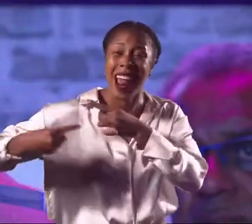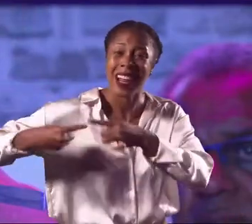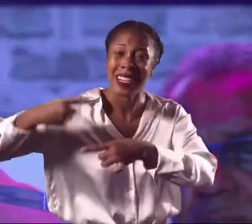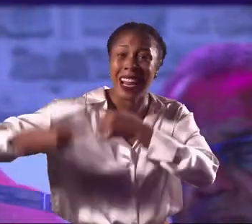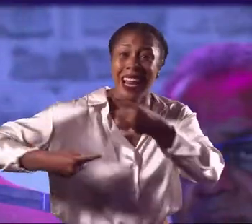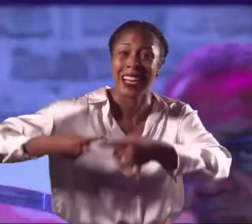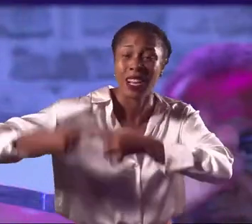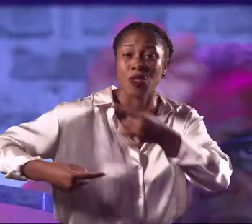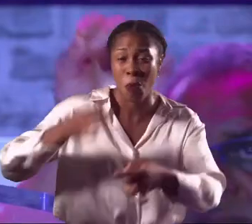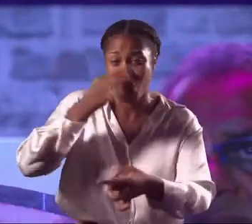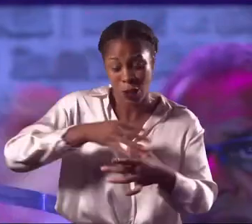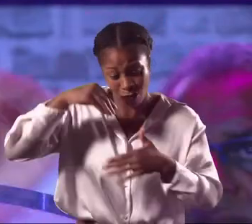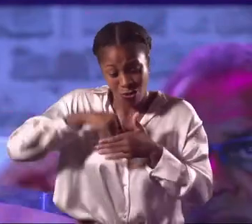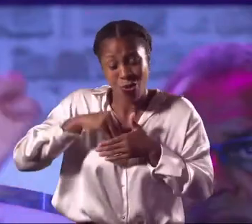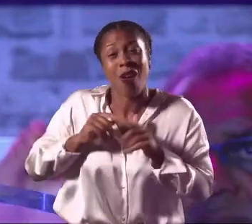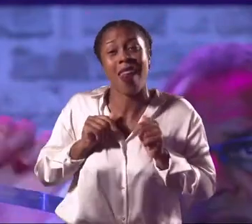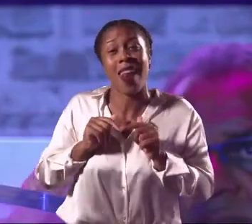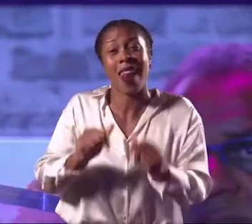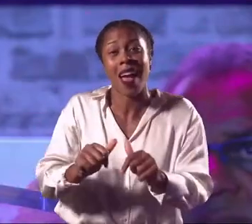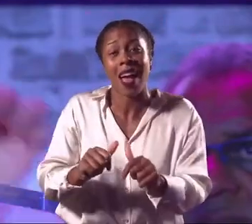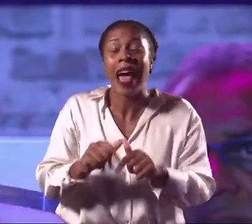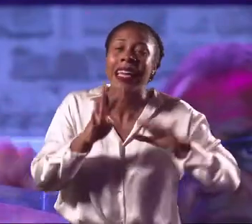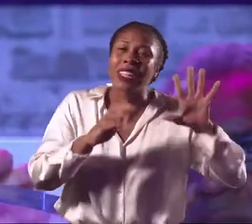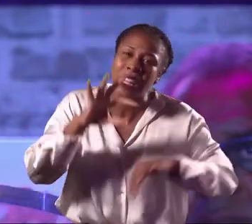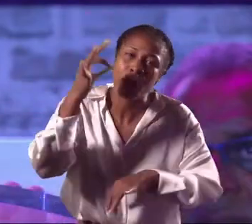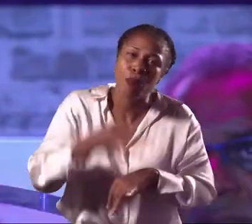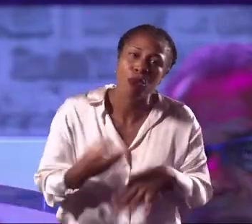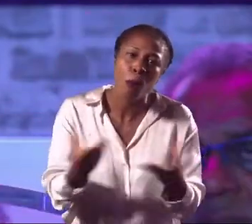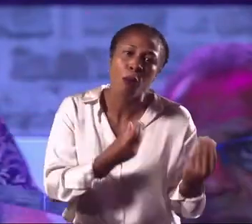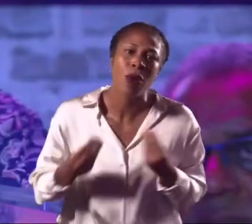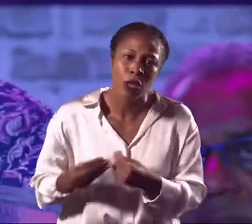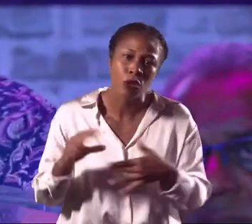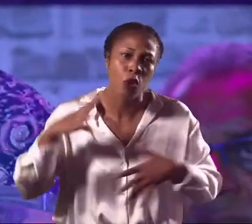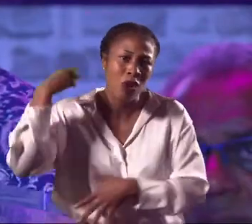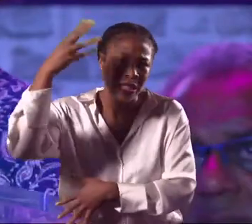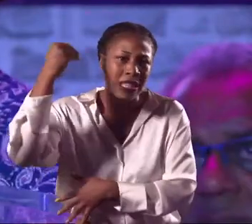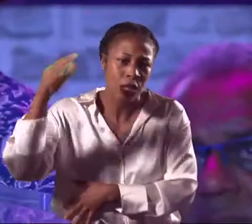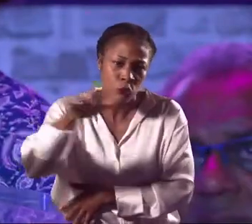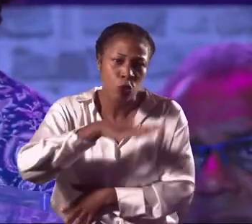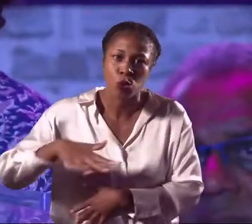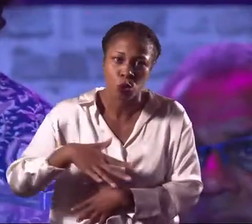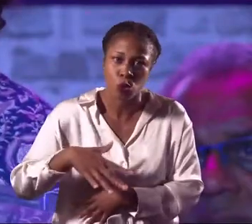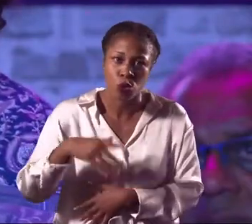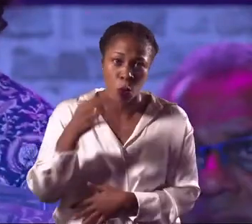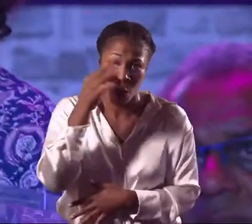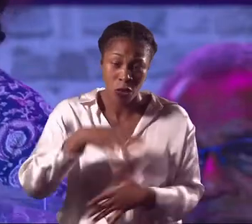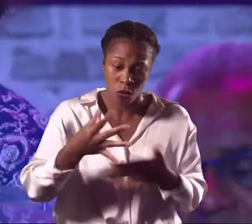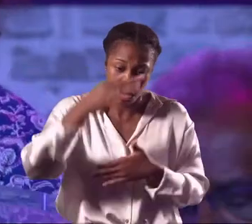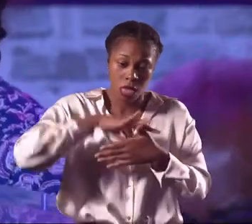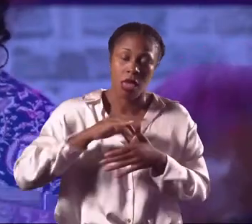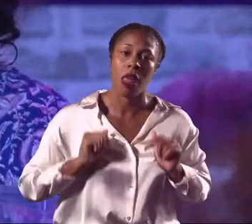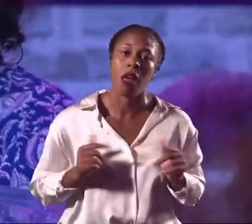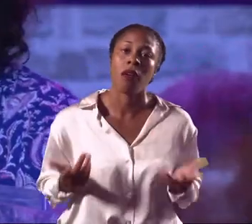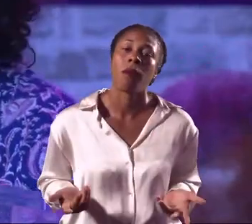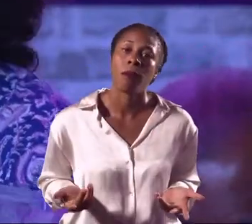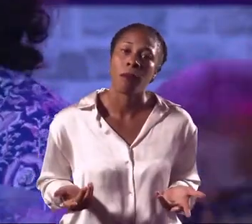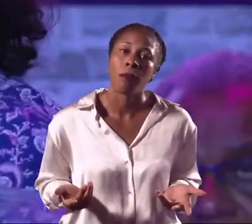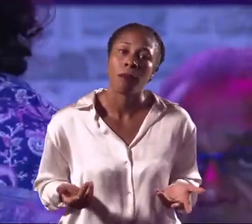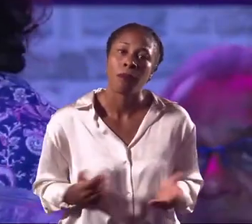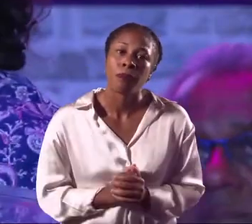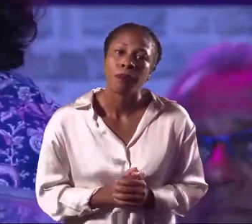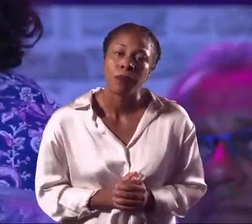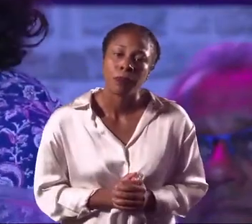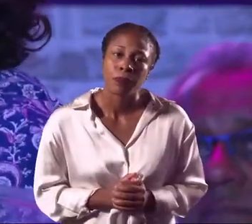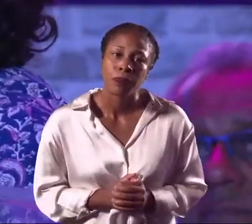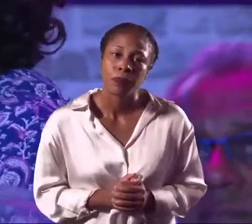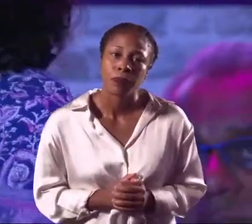entières, quand on sait que 90% de la population antillaise est contaminée. Nous avons obtenu,